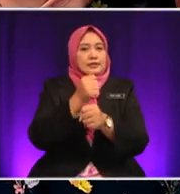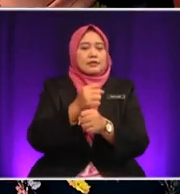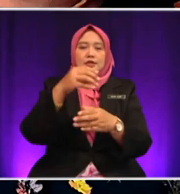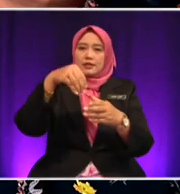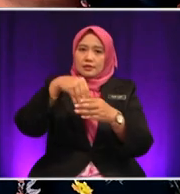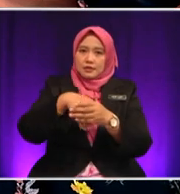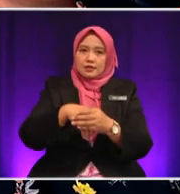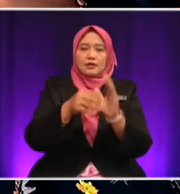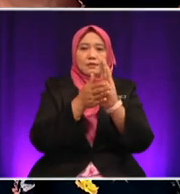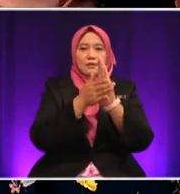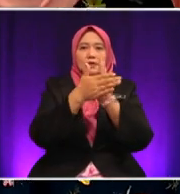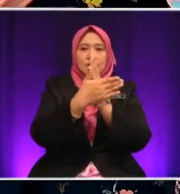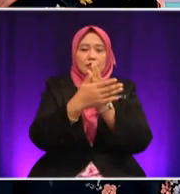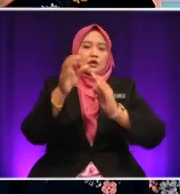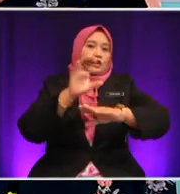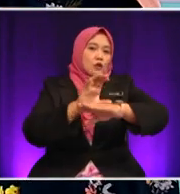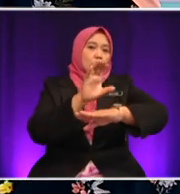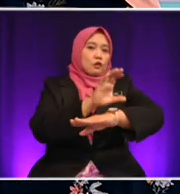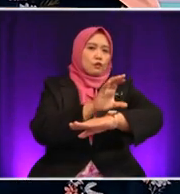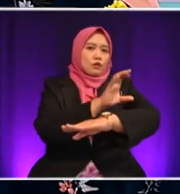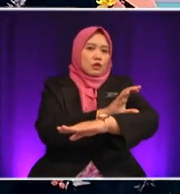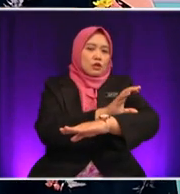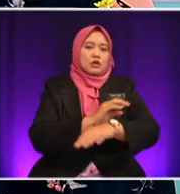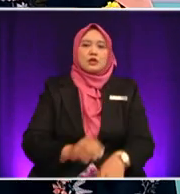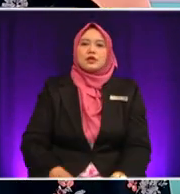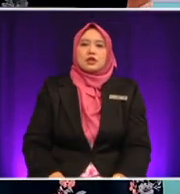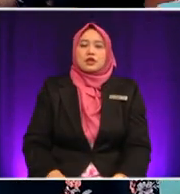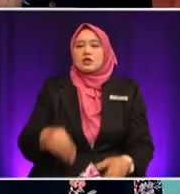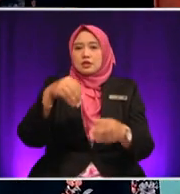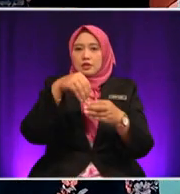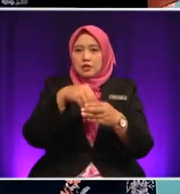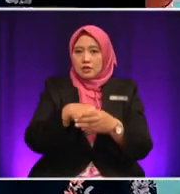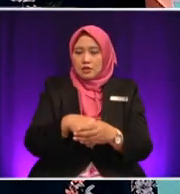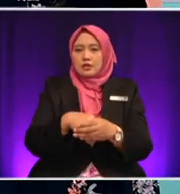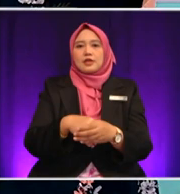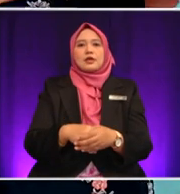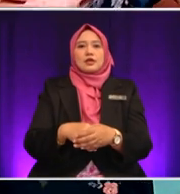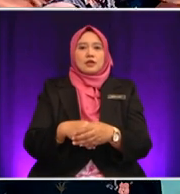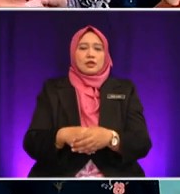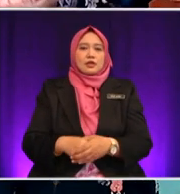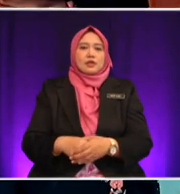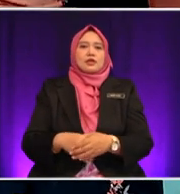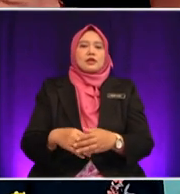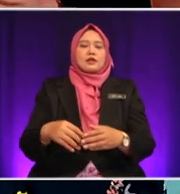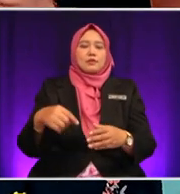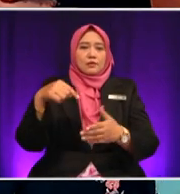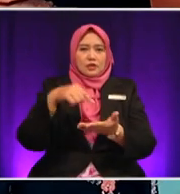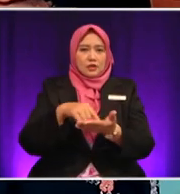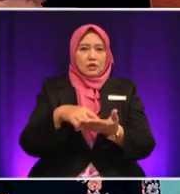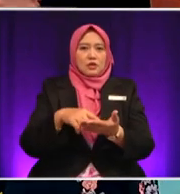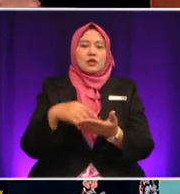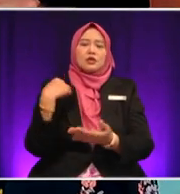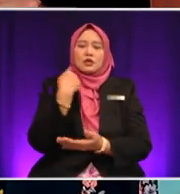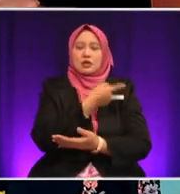bila kita ambil saja ini mestilah kita tahu kita tidak menuju ke mana guys Jadi kerjanya juga kita akan bincangkan dalam tajuk